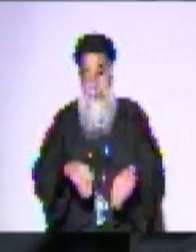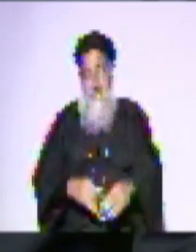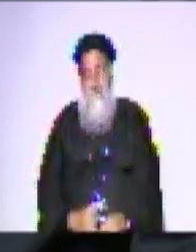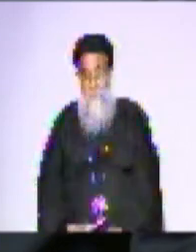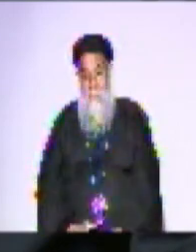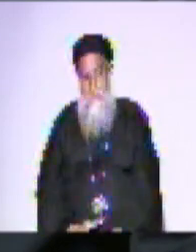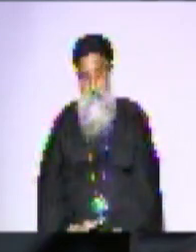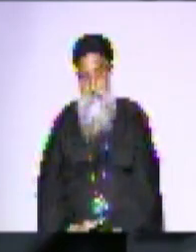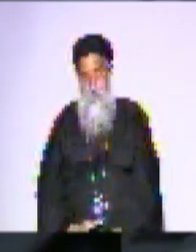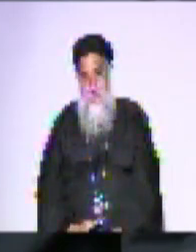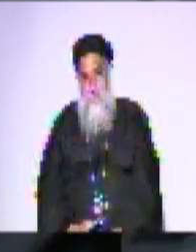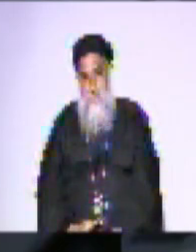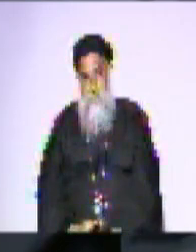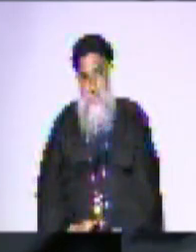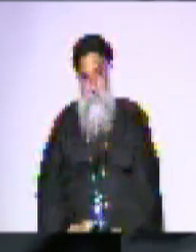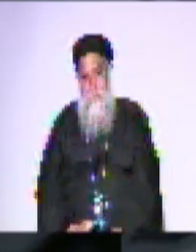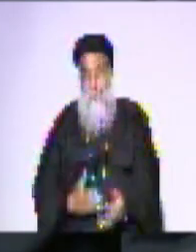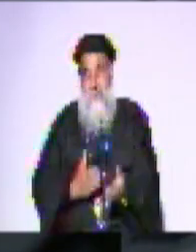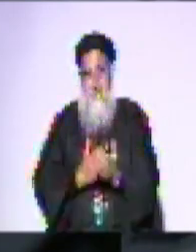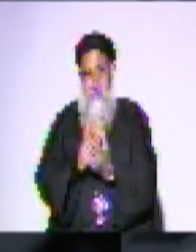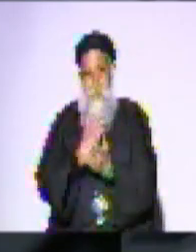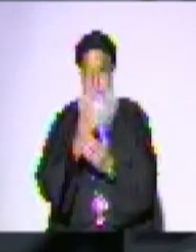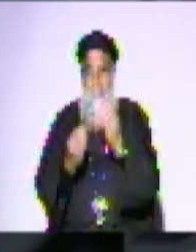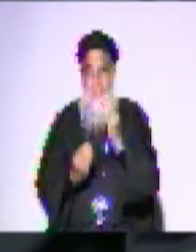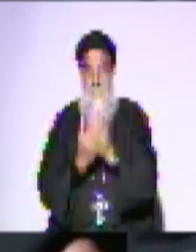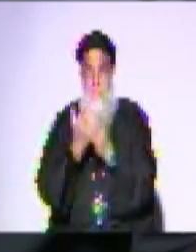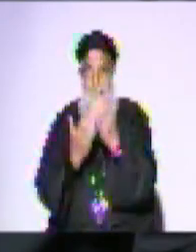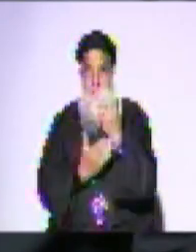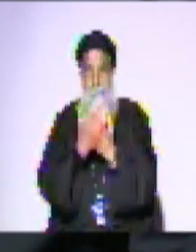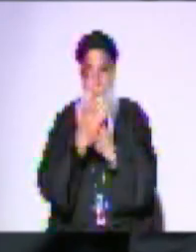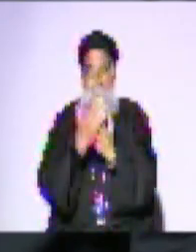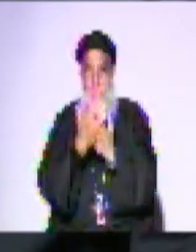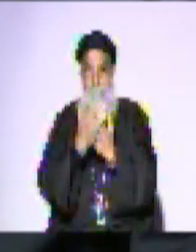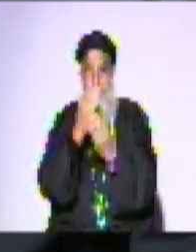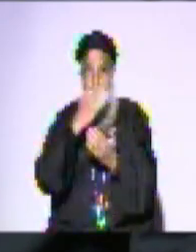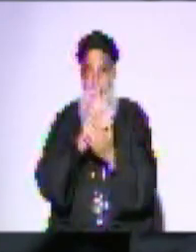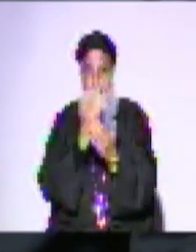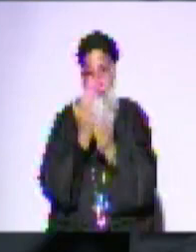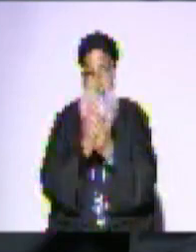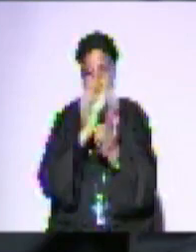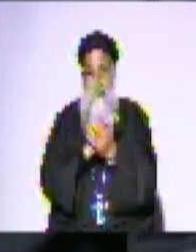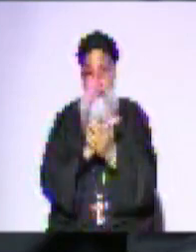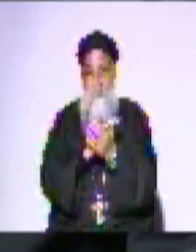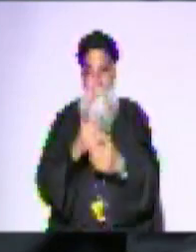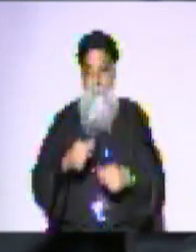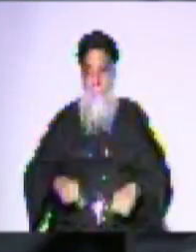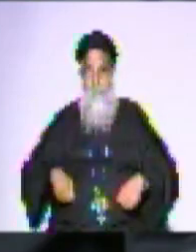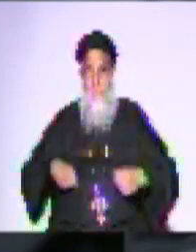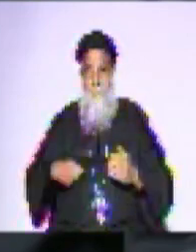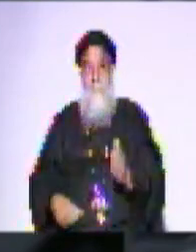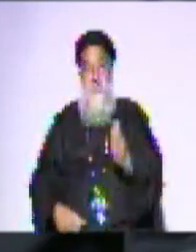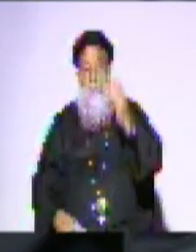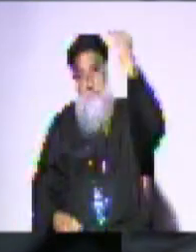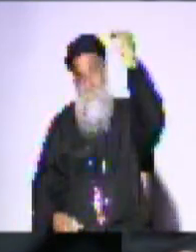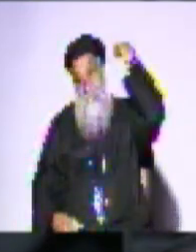فلا بد من المعموديه عشان نصير خليقه جديده فنرث الحياه الابديه. بالظبط كده.